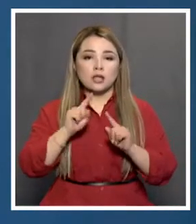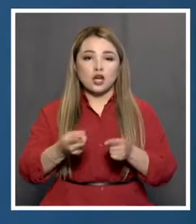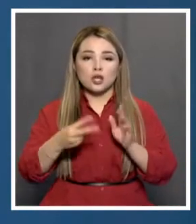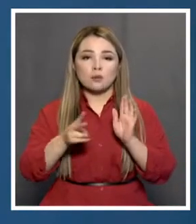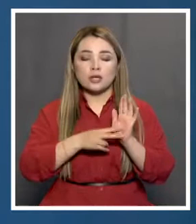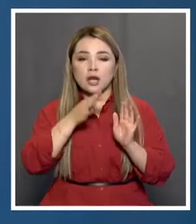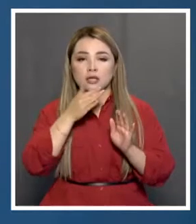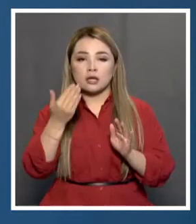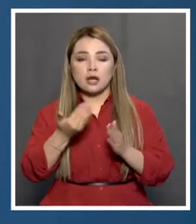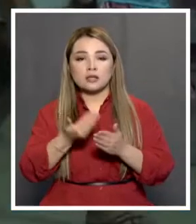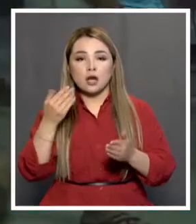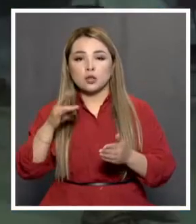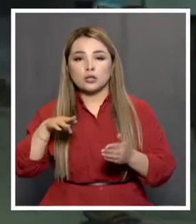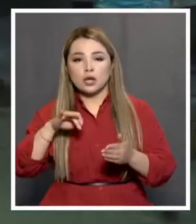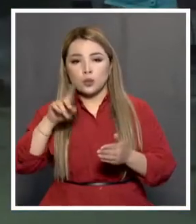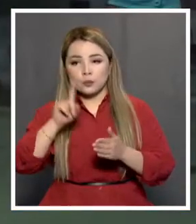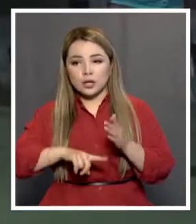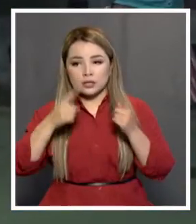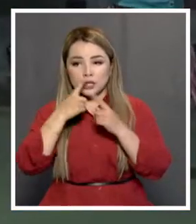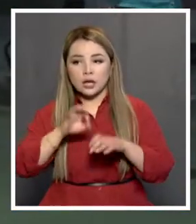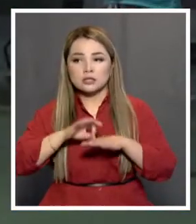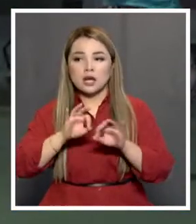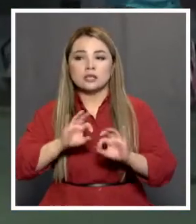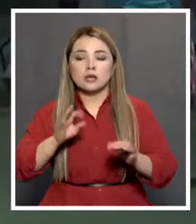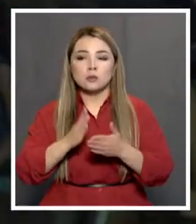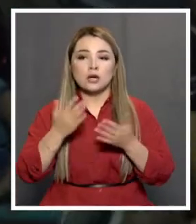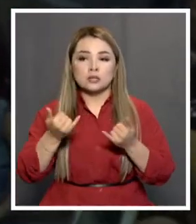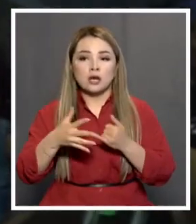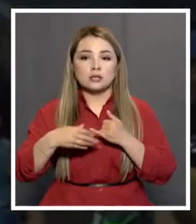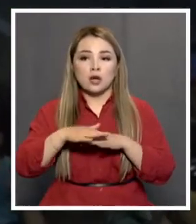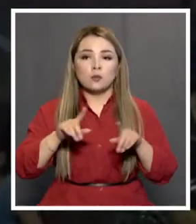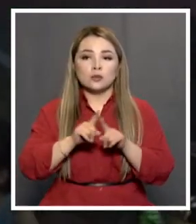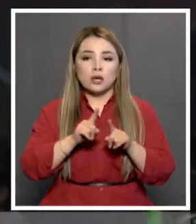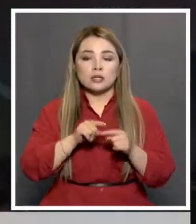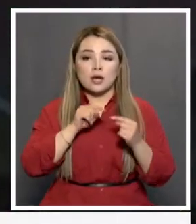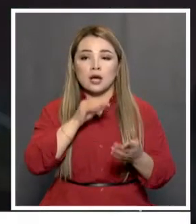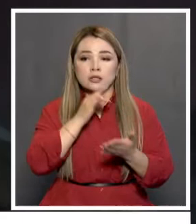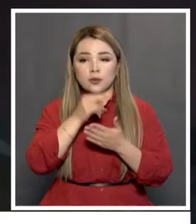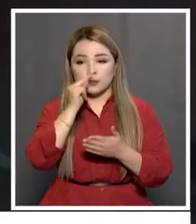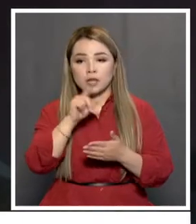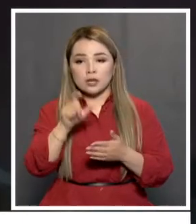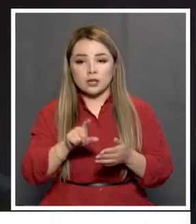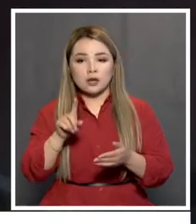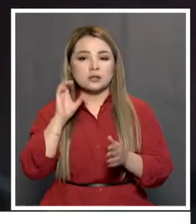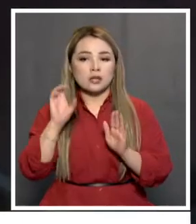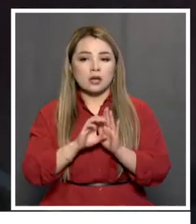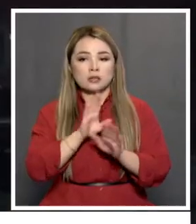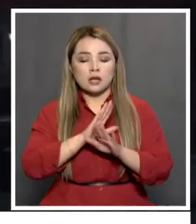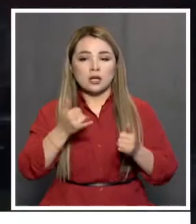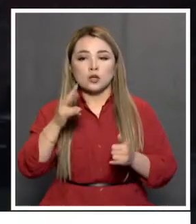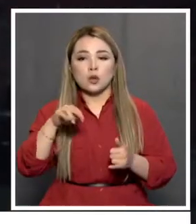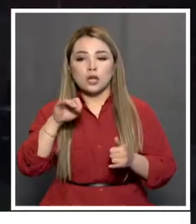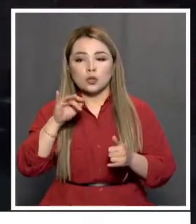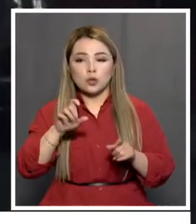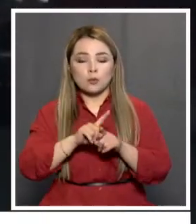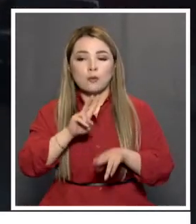бұл ойын алдымен нотариустардың біріне жеткізген. Алайда ол райынан қайтармақ болғанымен күдікті көнбепті. Сондықтан нотариус полиция